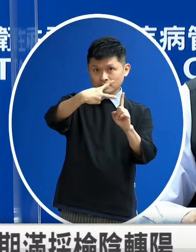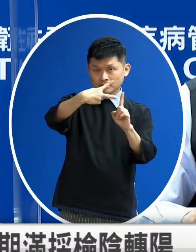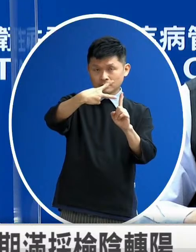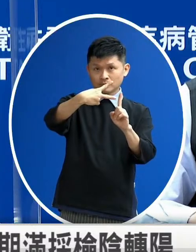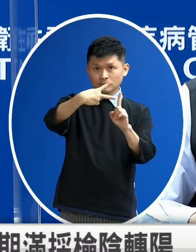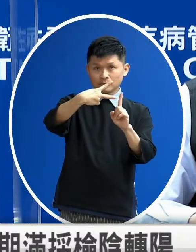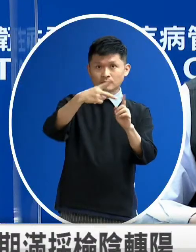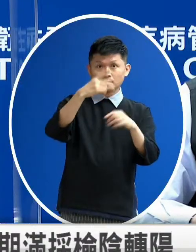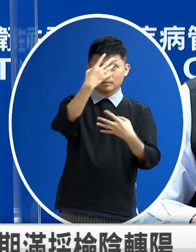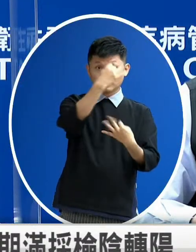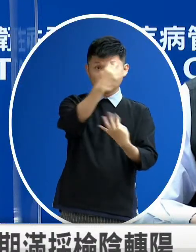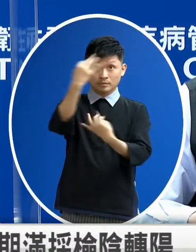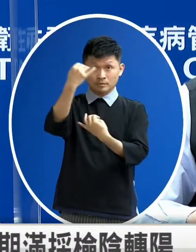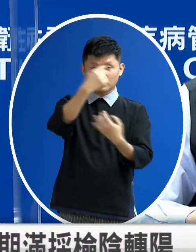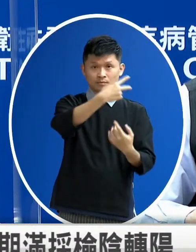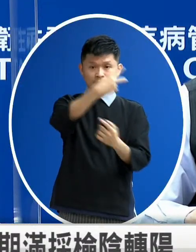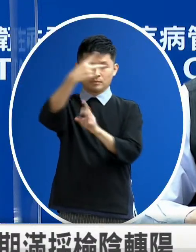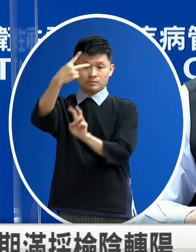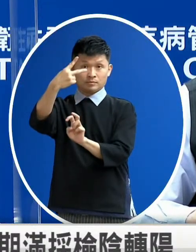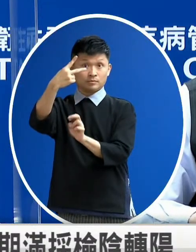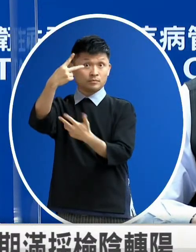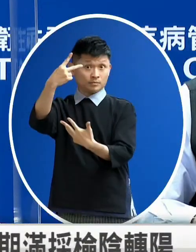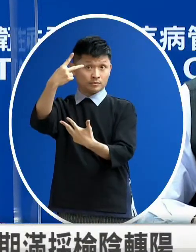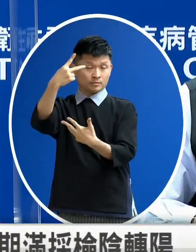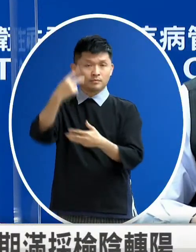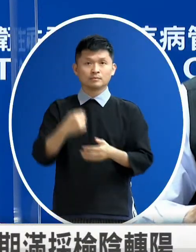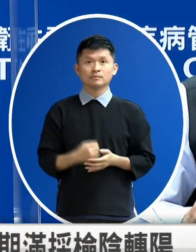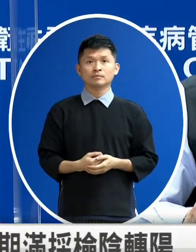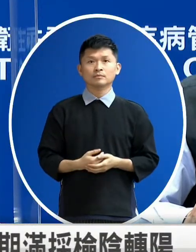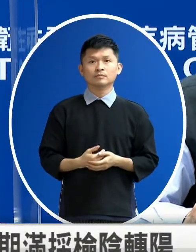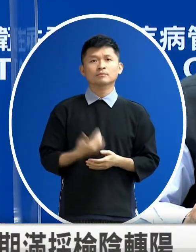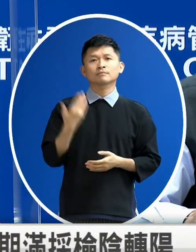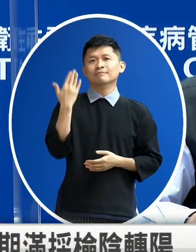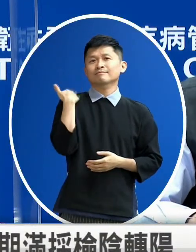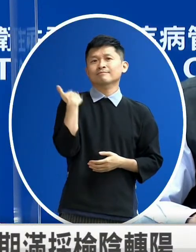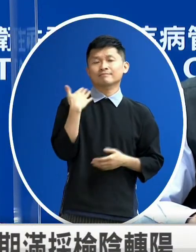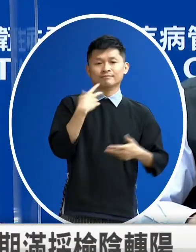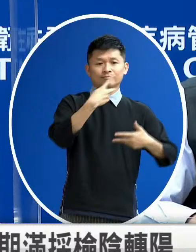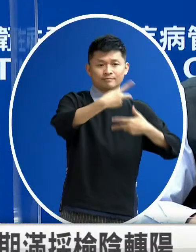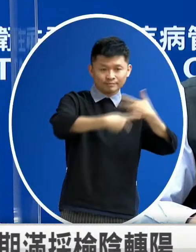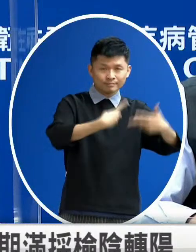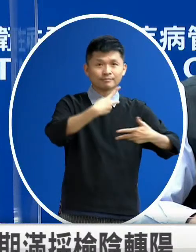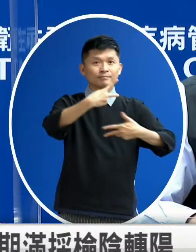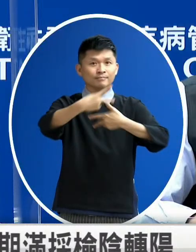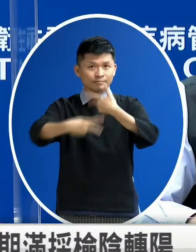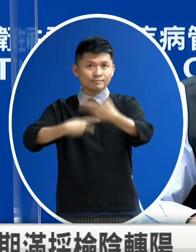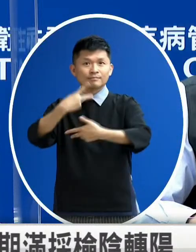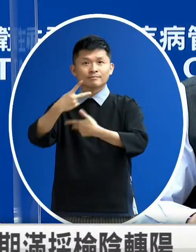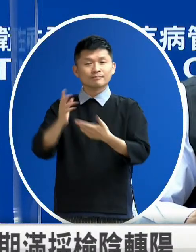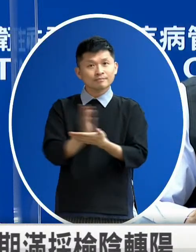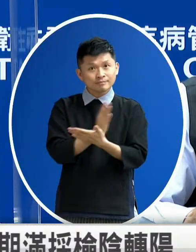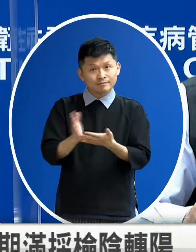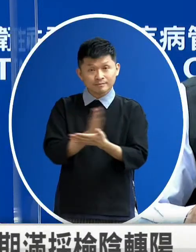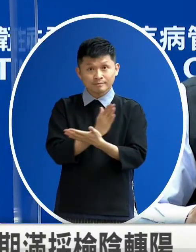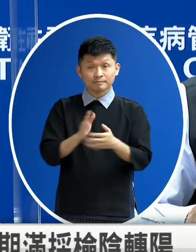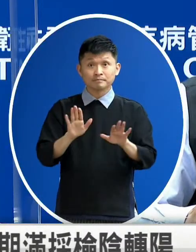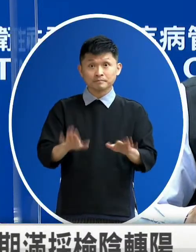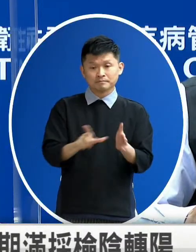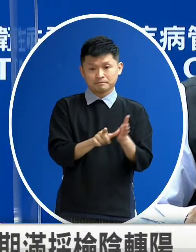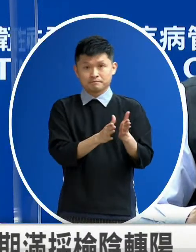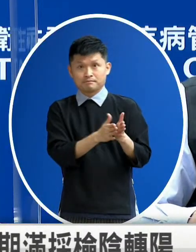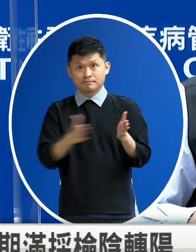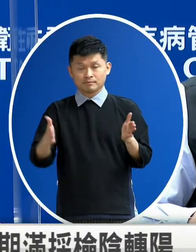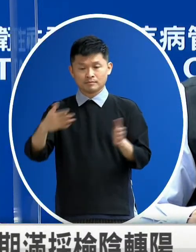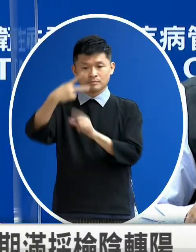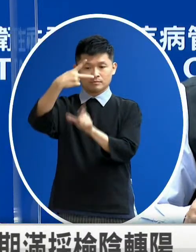就直接拉到2月28日。以往大家也知道，我们都是两个礼拜一轮，好，那这一次哈，我们就把它拉